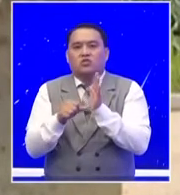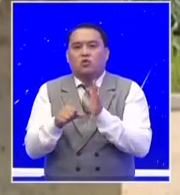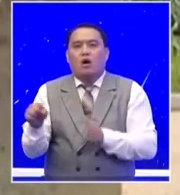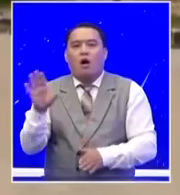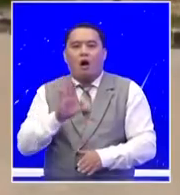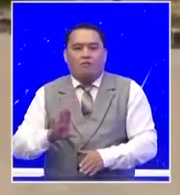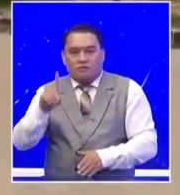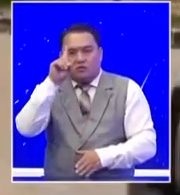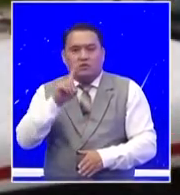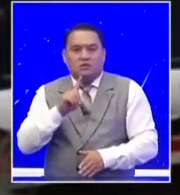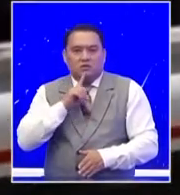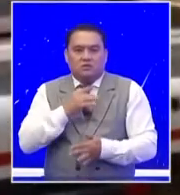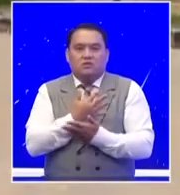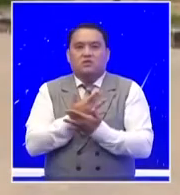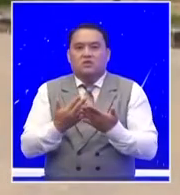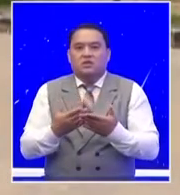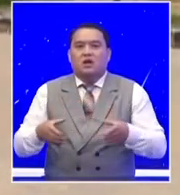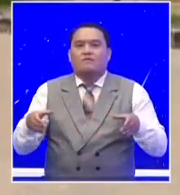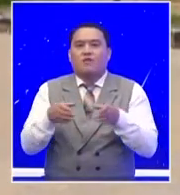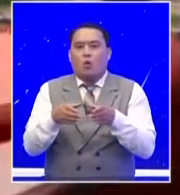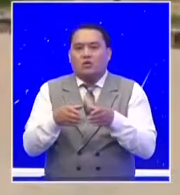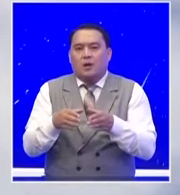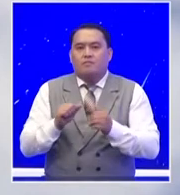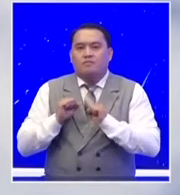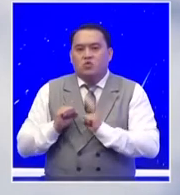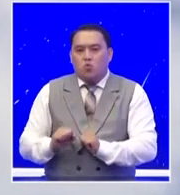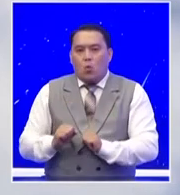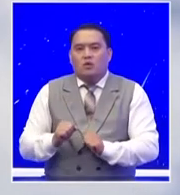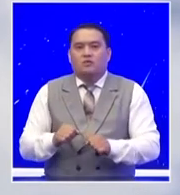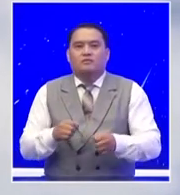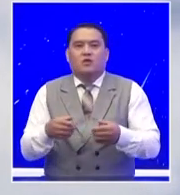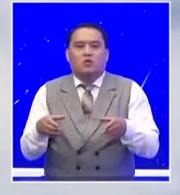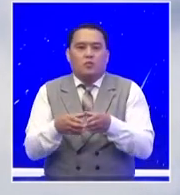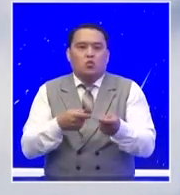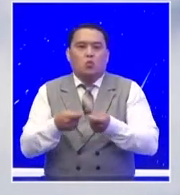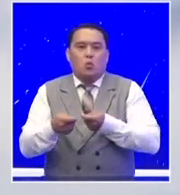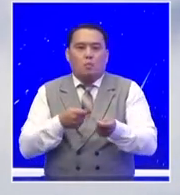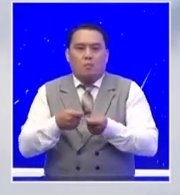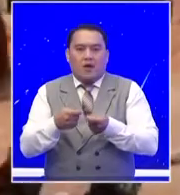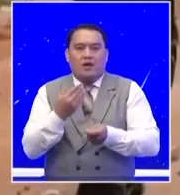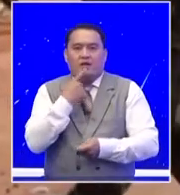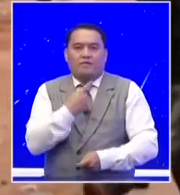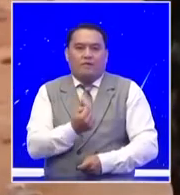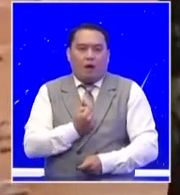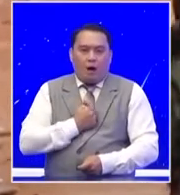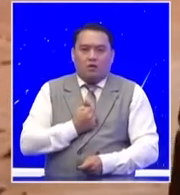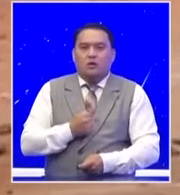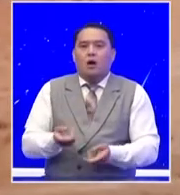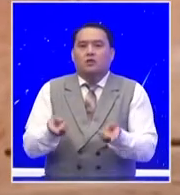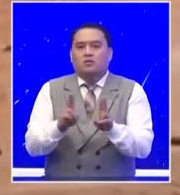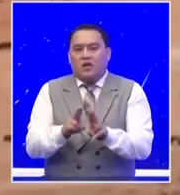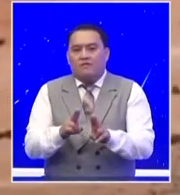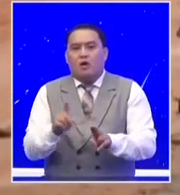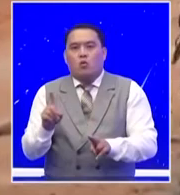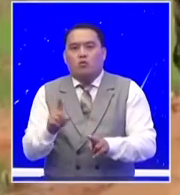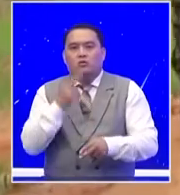августа и заняли несколько кварталов. Им противостояли подразделения морской пехоты правительственной армии Мозамбика. Военные оставили порт,